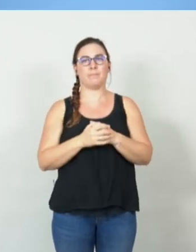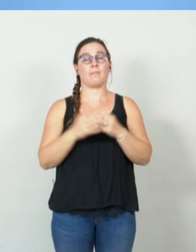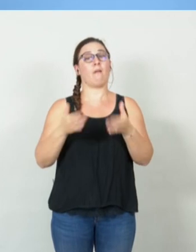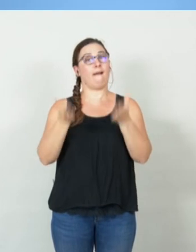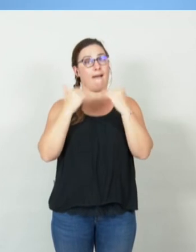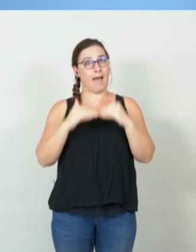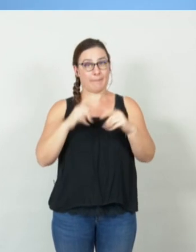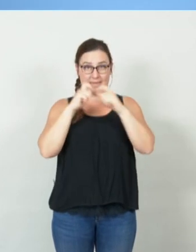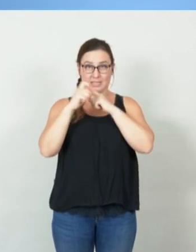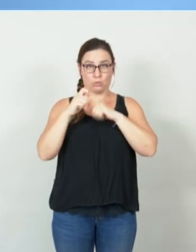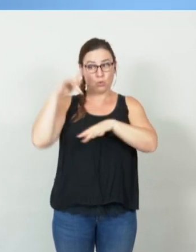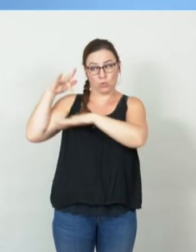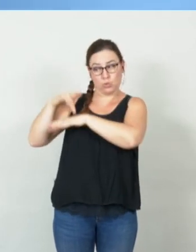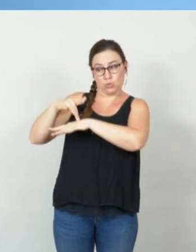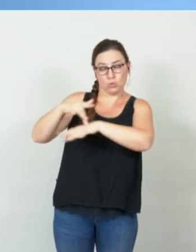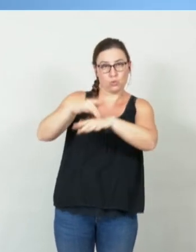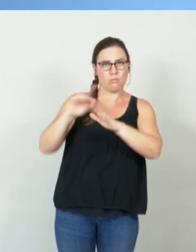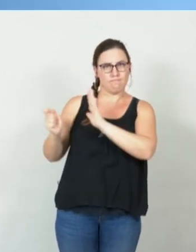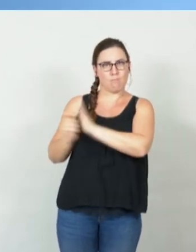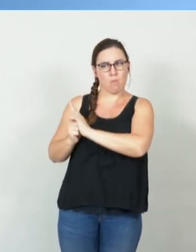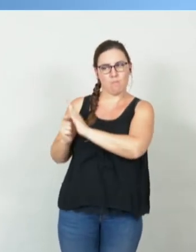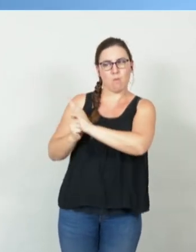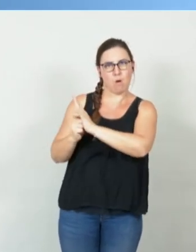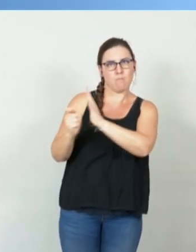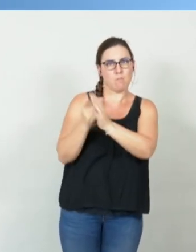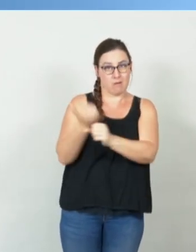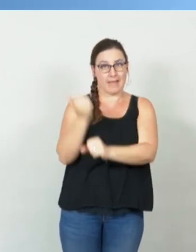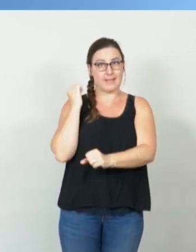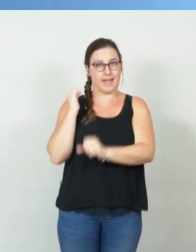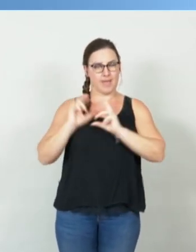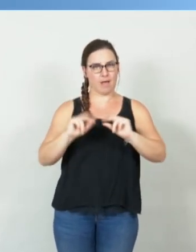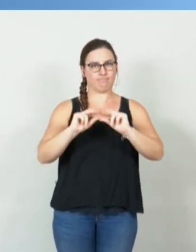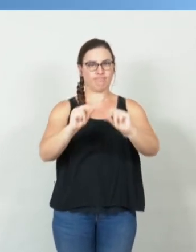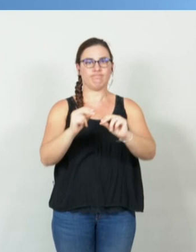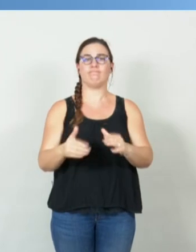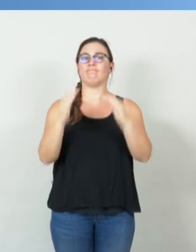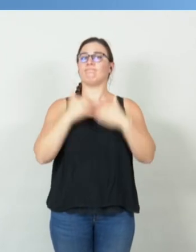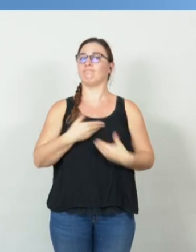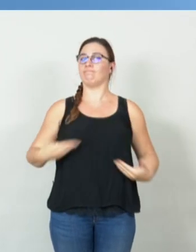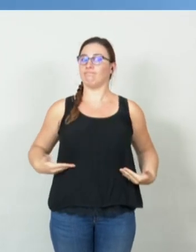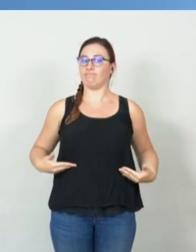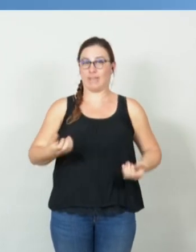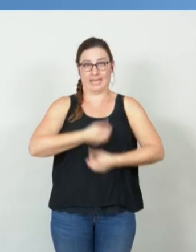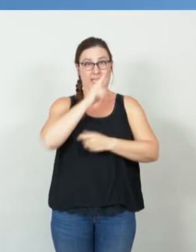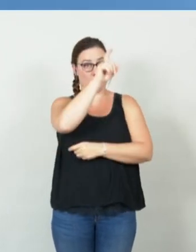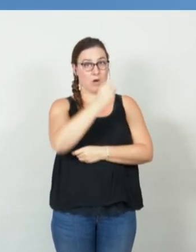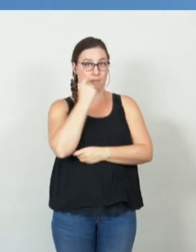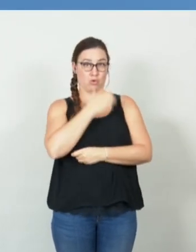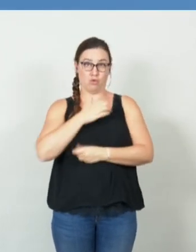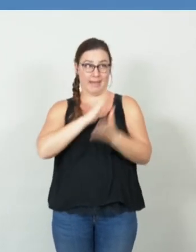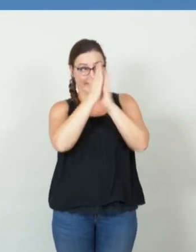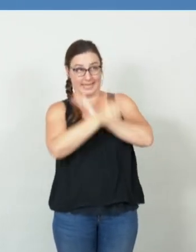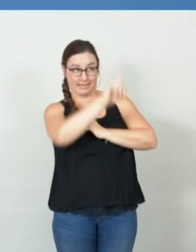sur les faits avec deux trois temps qui se sont passés l'année passée et je finirai par la question orale Monsieur le Maire en tant que